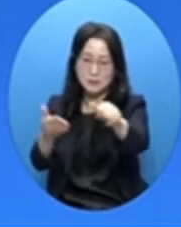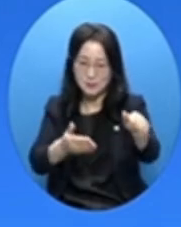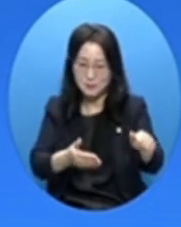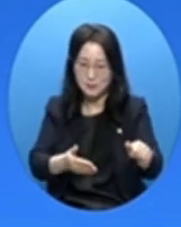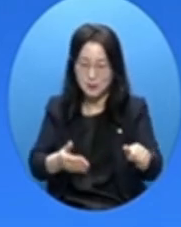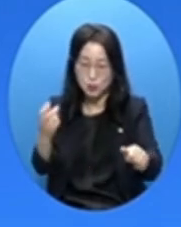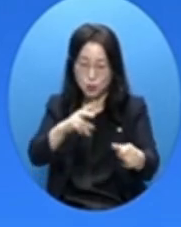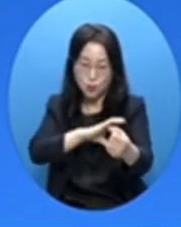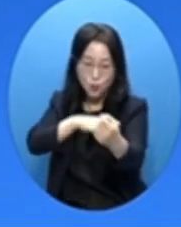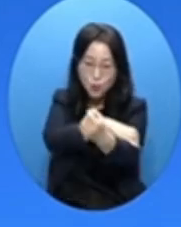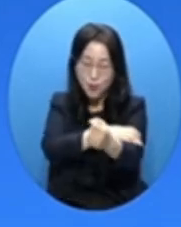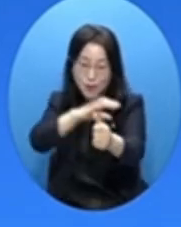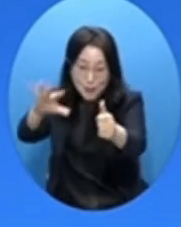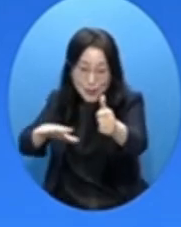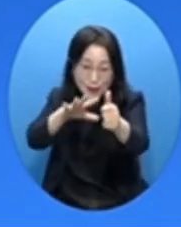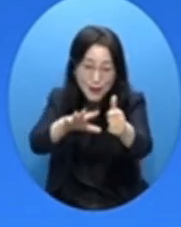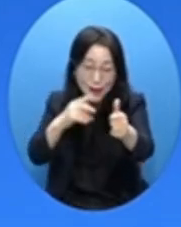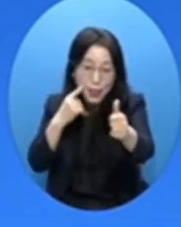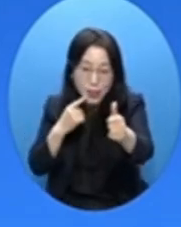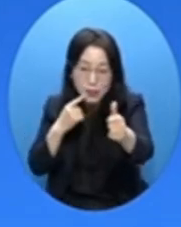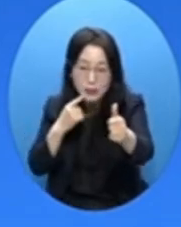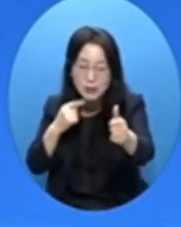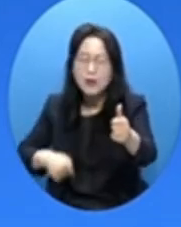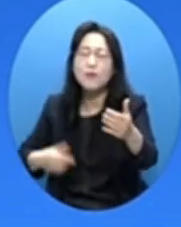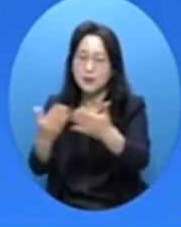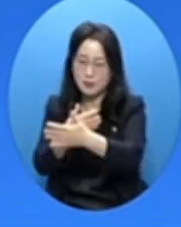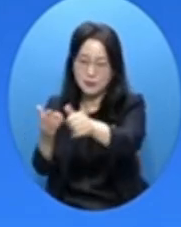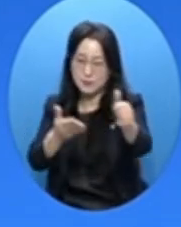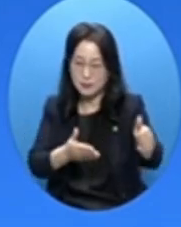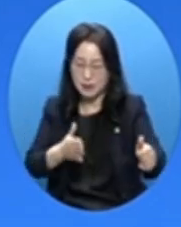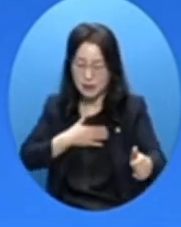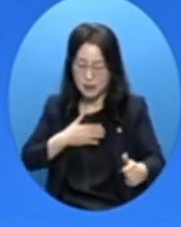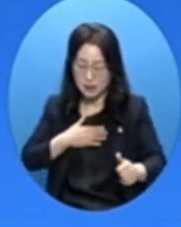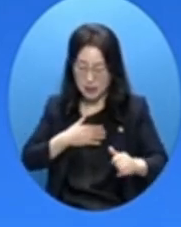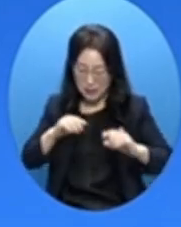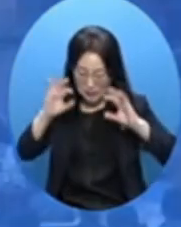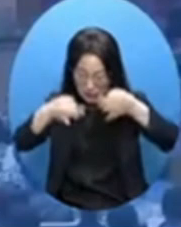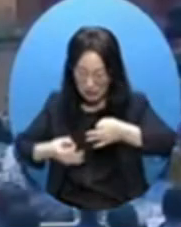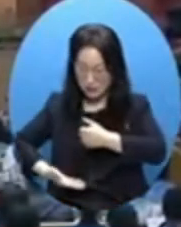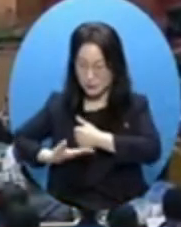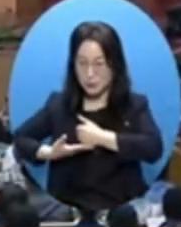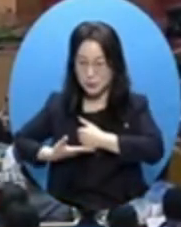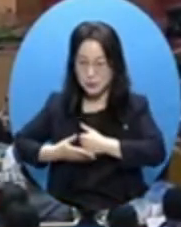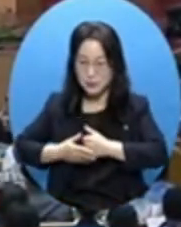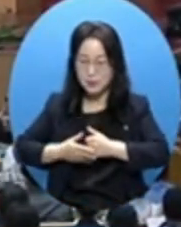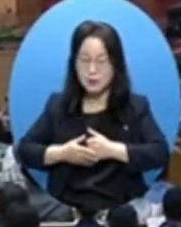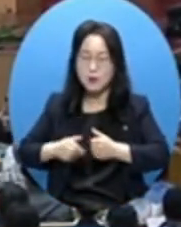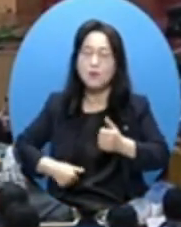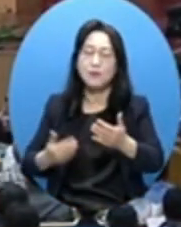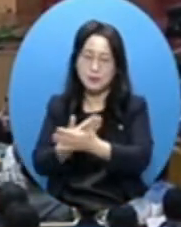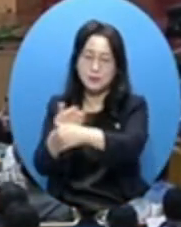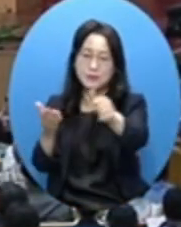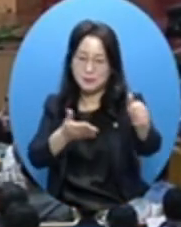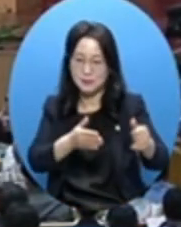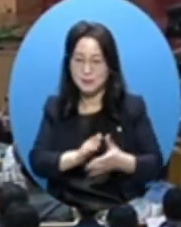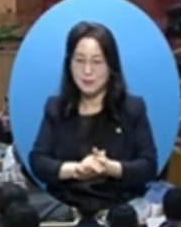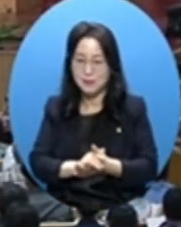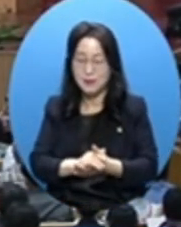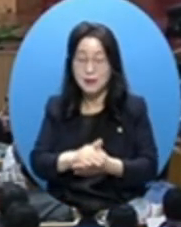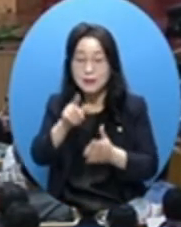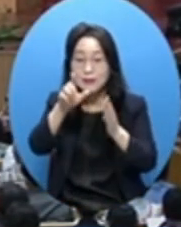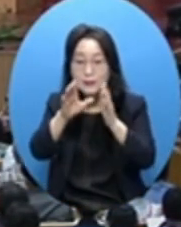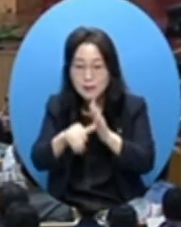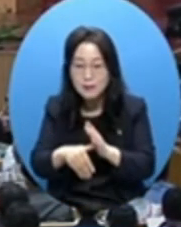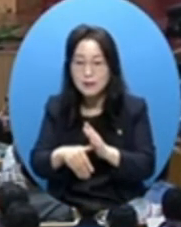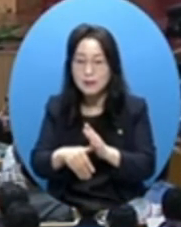것들 회개해야 됩니다 모두 도 나라고 하는 부서가 소개 뜨 것을 우리가 철저히 회개해야 될 것입니다 회개할 때